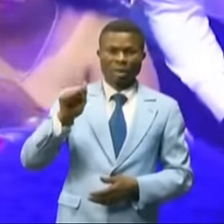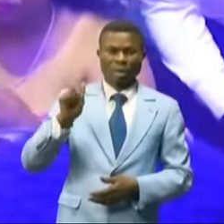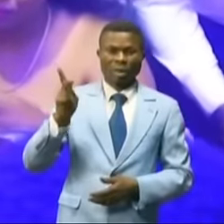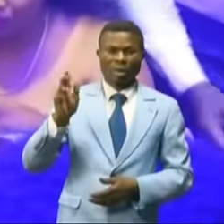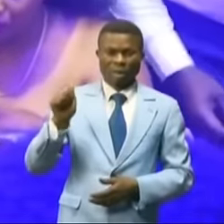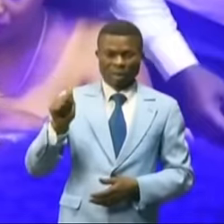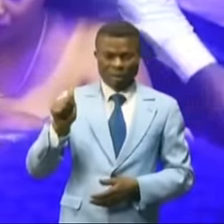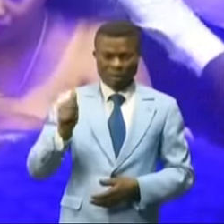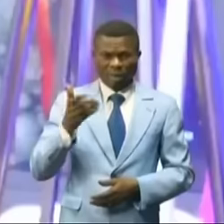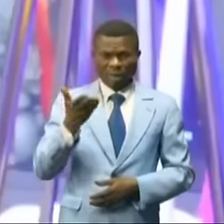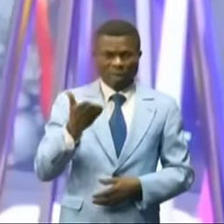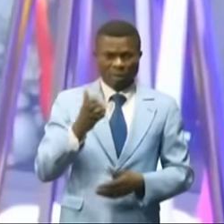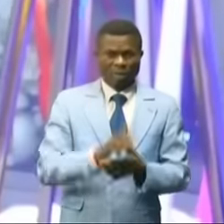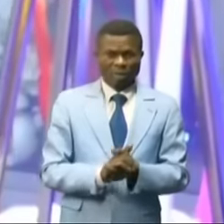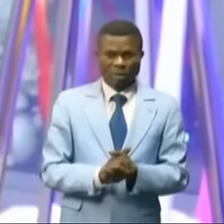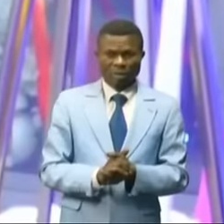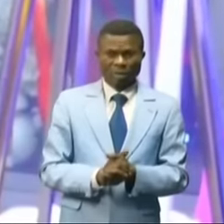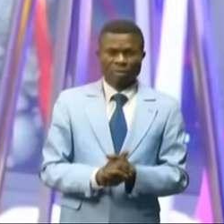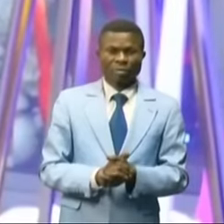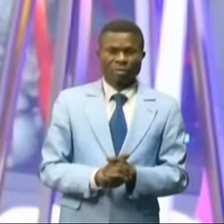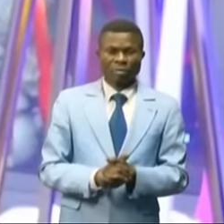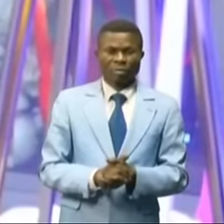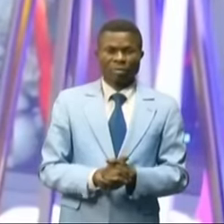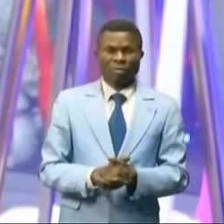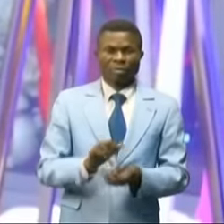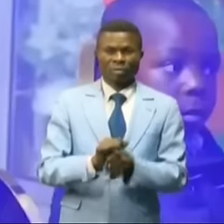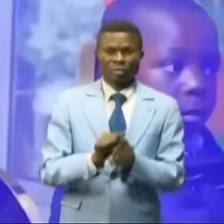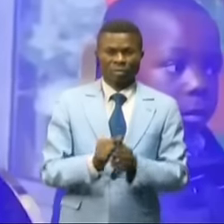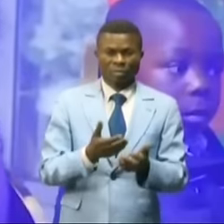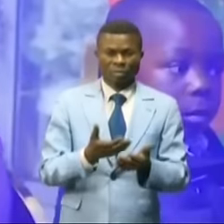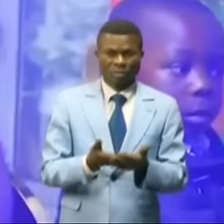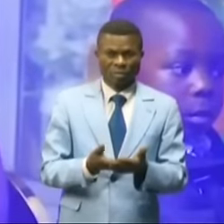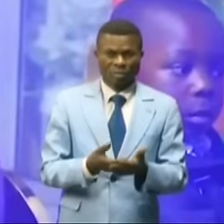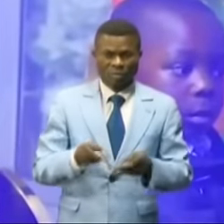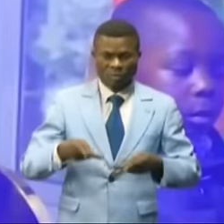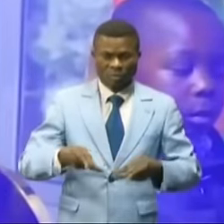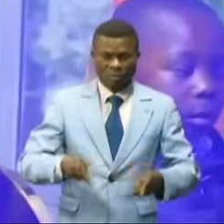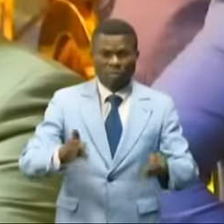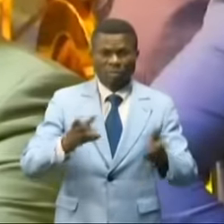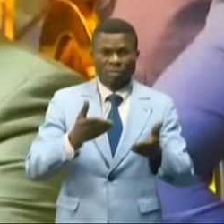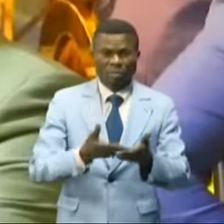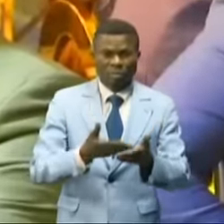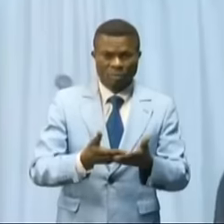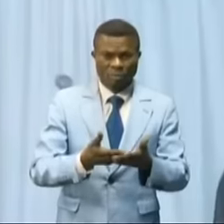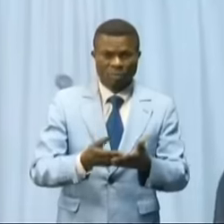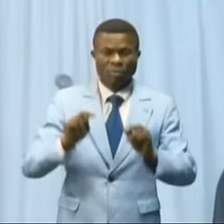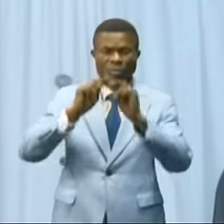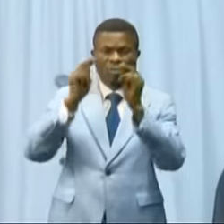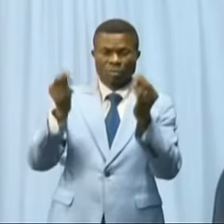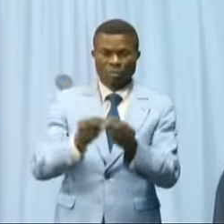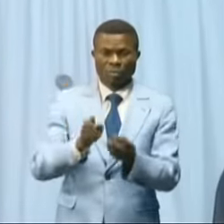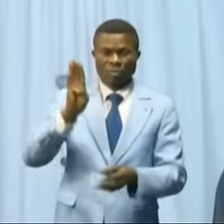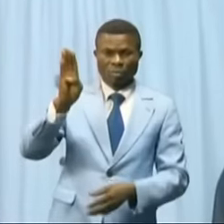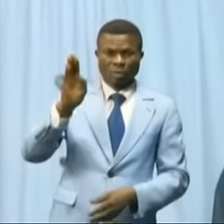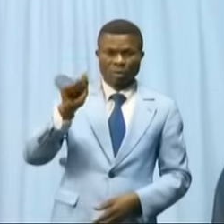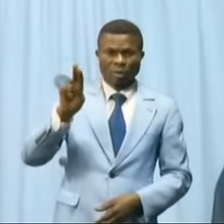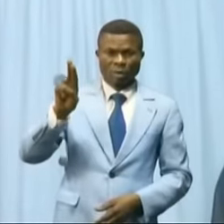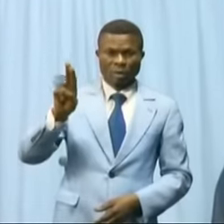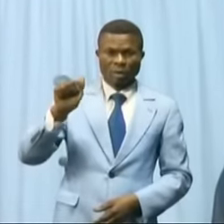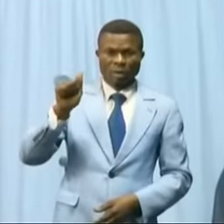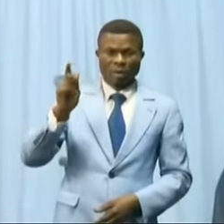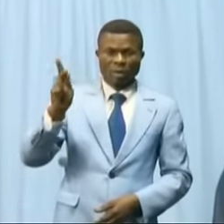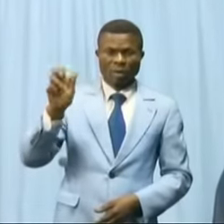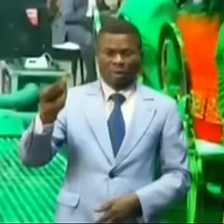honorables dignitaires d'État, Baudrine Dongala Kitoko et Madame Carmel Mongamwanza. Le groupe Baraka Holding, ses six